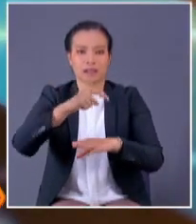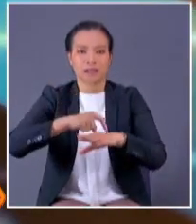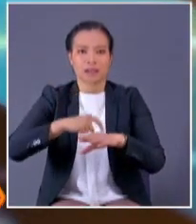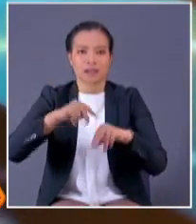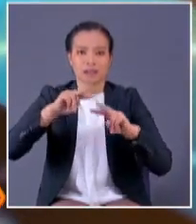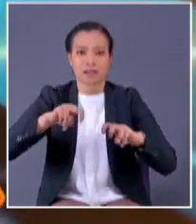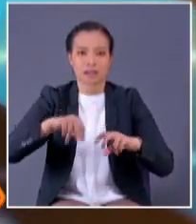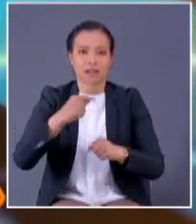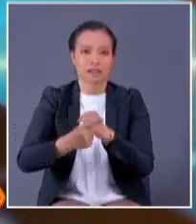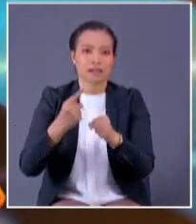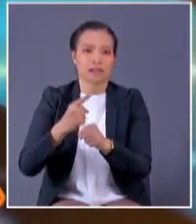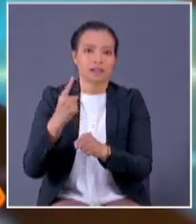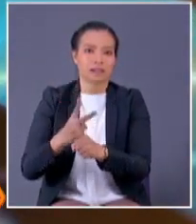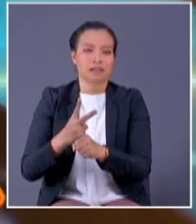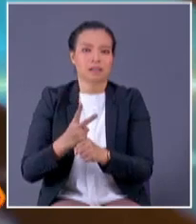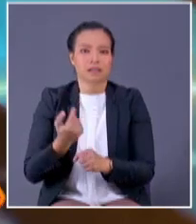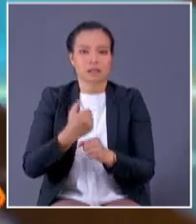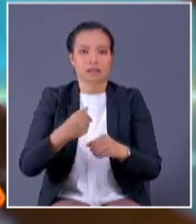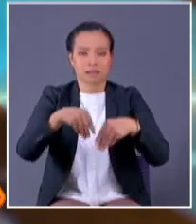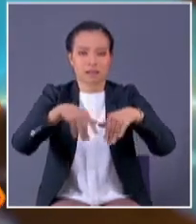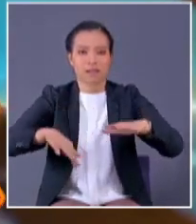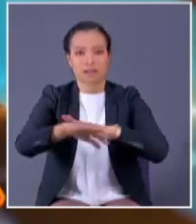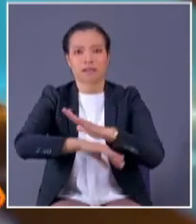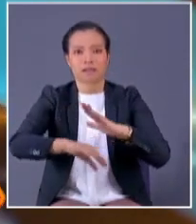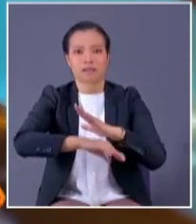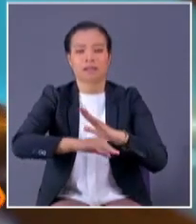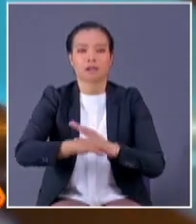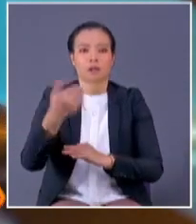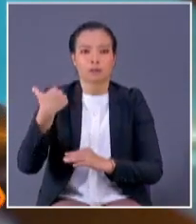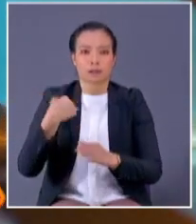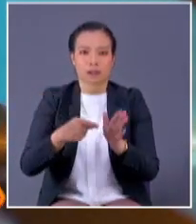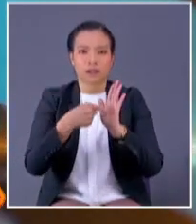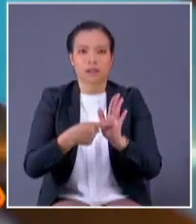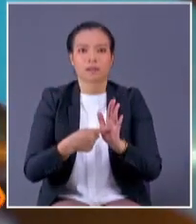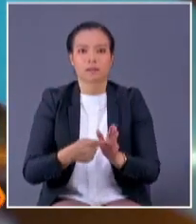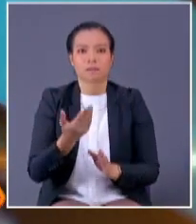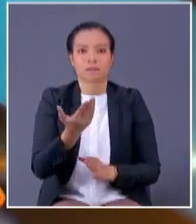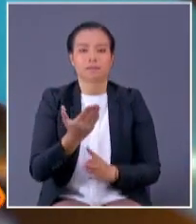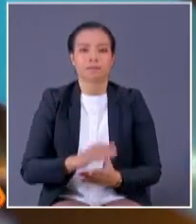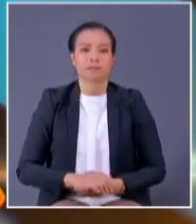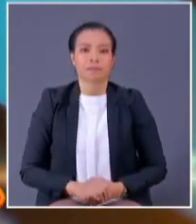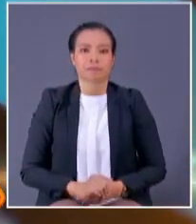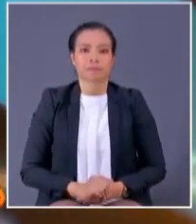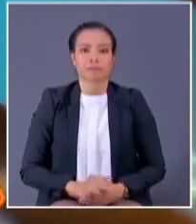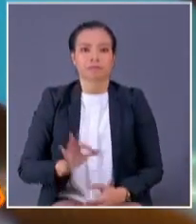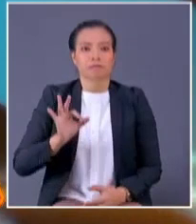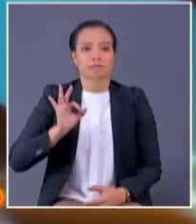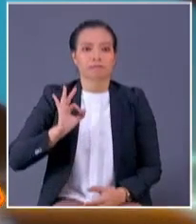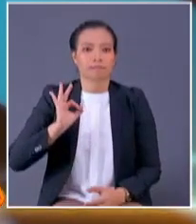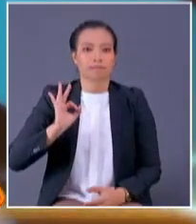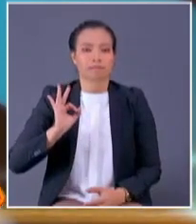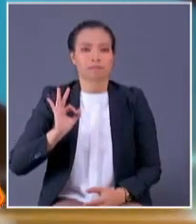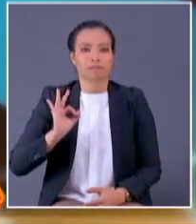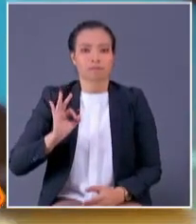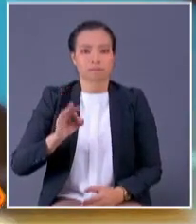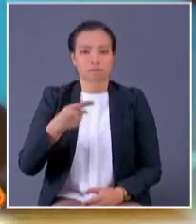อยู่ 2-3 ปีนะฮะแล้วก็มีโครงสร้างพื้นฐานรองรับอยู่แล้วอย่างเช่นทักเทอร์มินอลอย่างเช่นพุทธมณฑลหรือคลอง